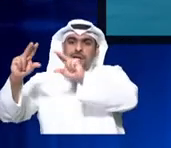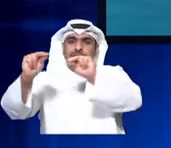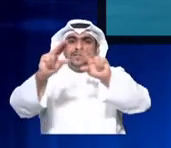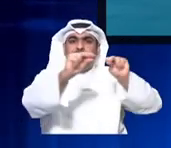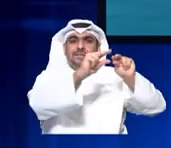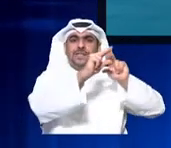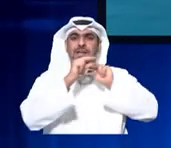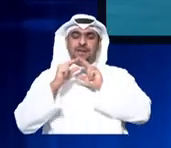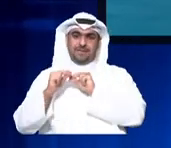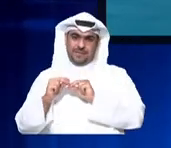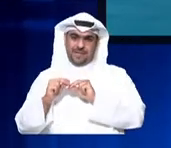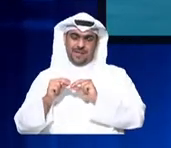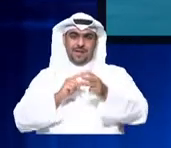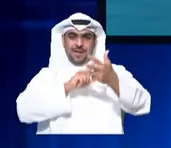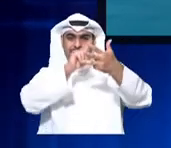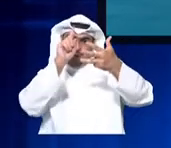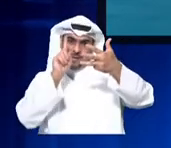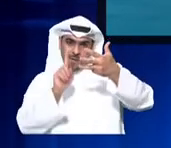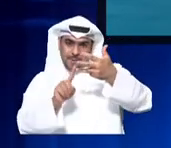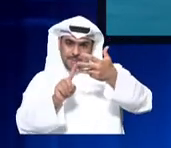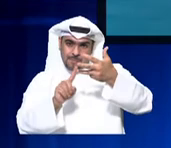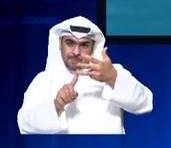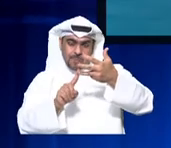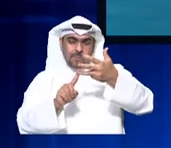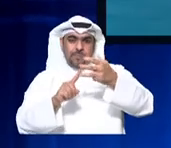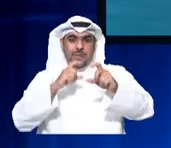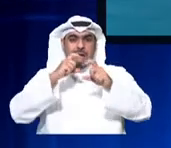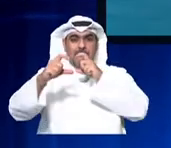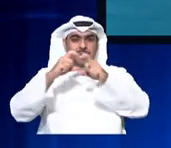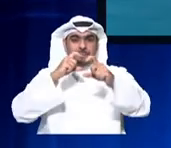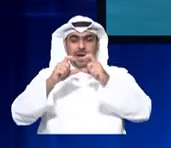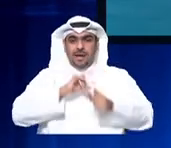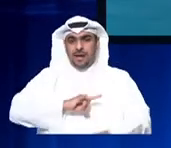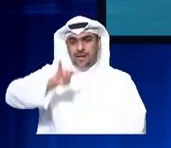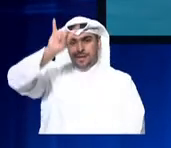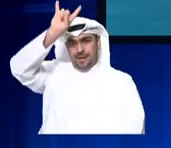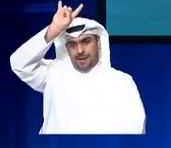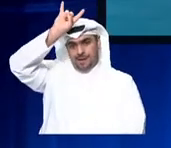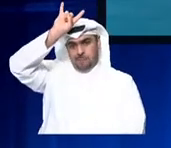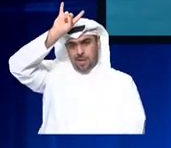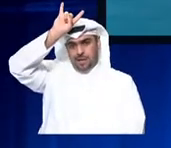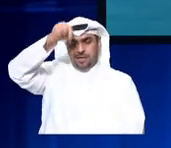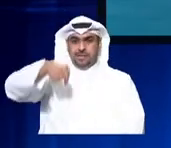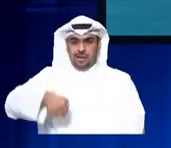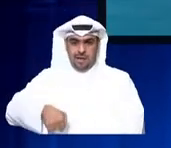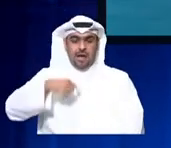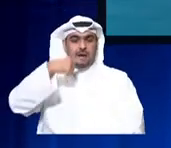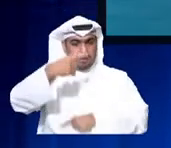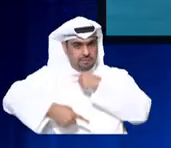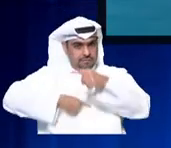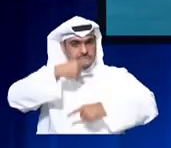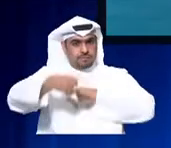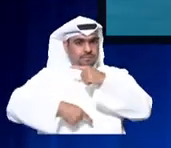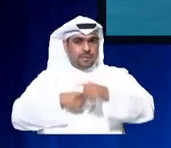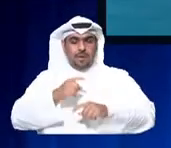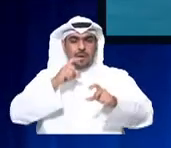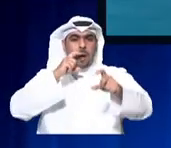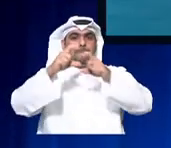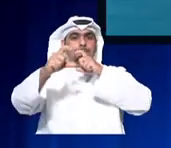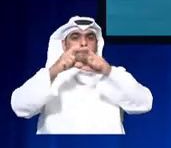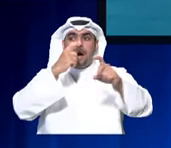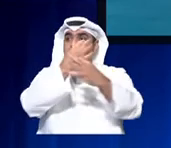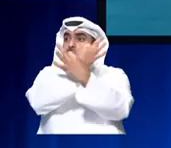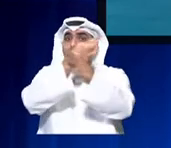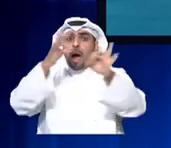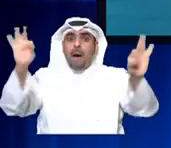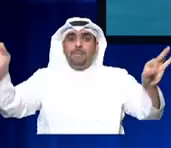انضم مؤخرا حق هذا النظام على استكمال انضمام بقية البنوك